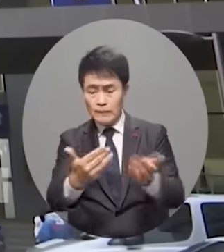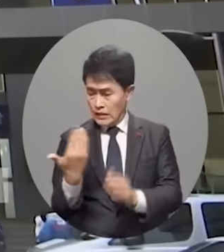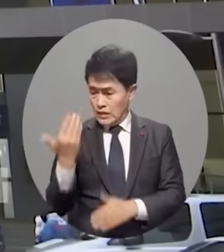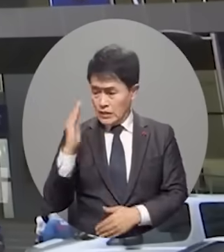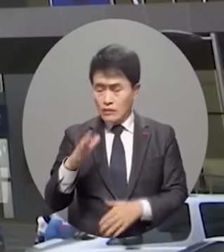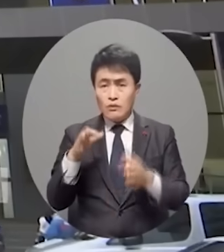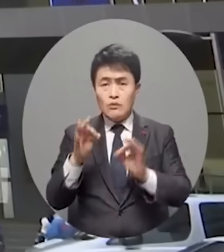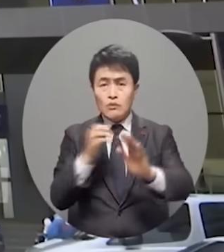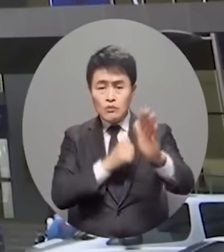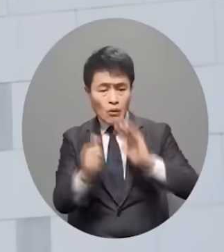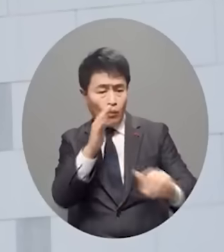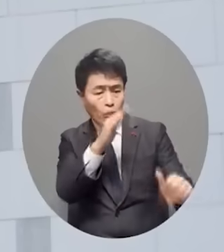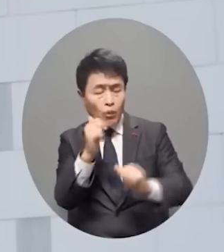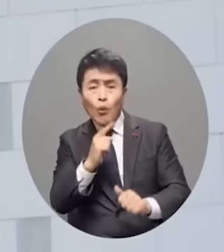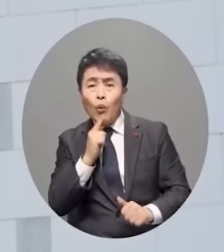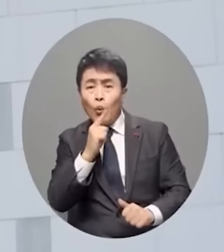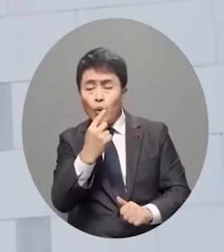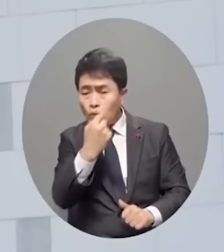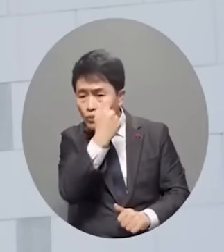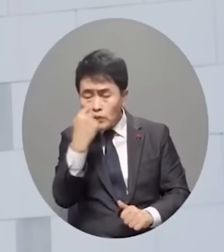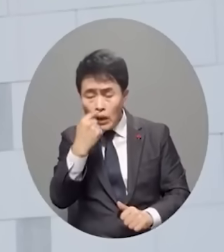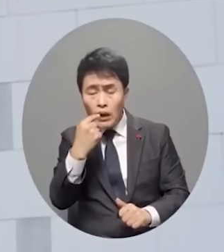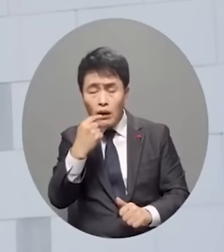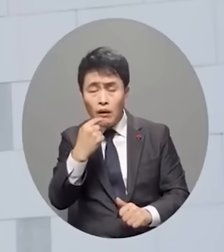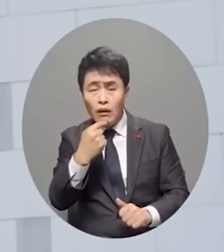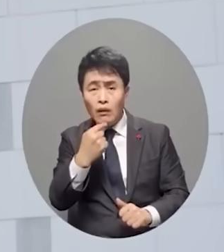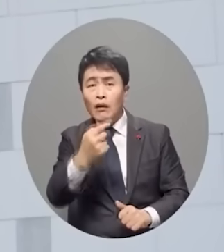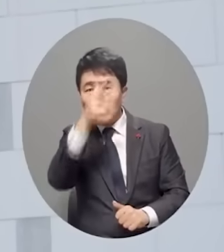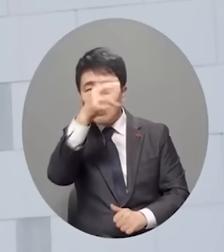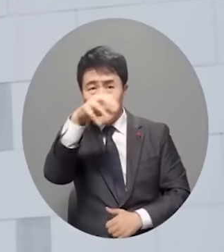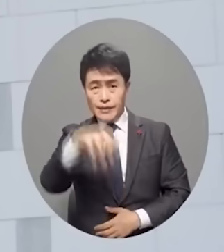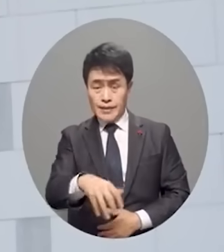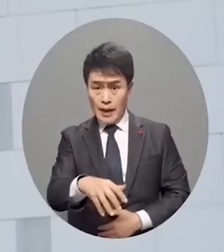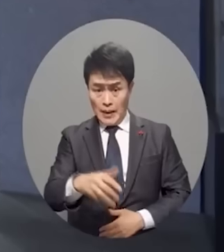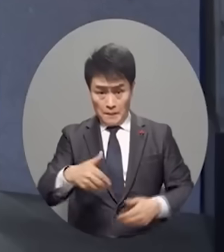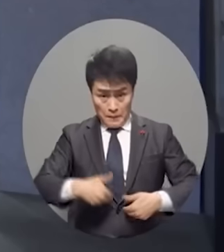김 선수를 불러 고소인 조사를 한 차례 진행했던 경찰은